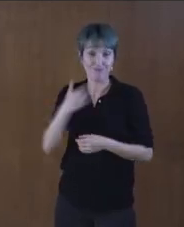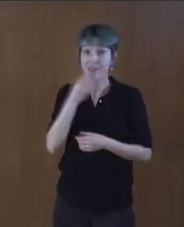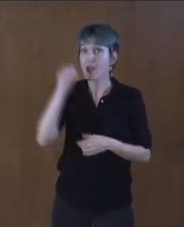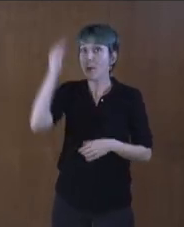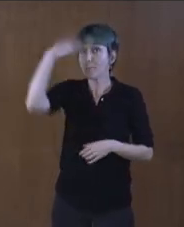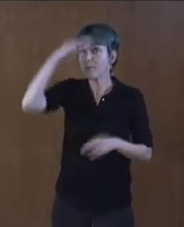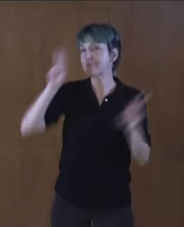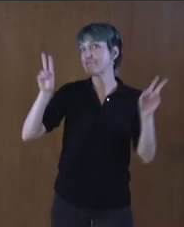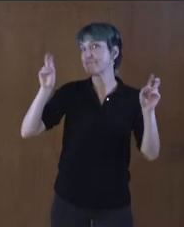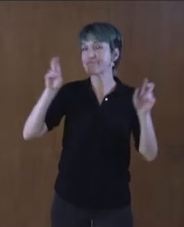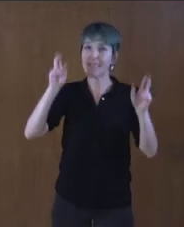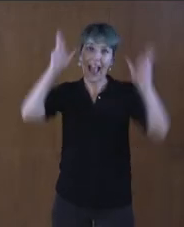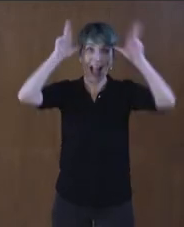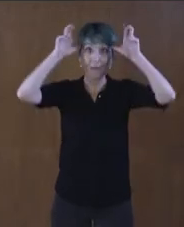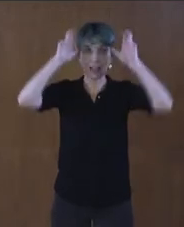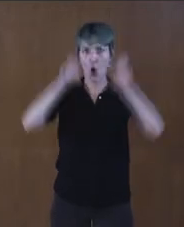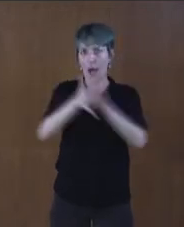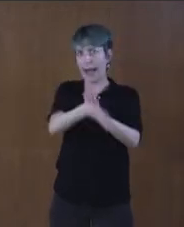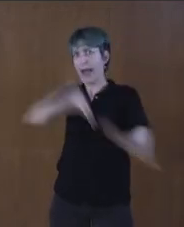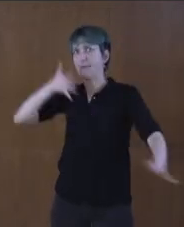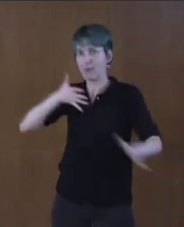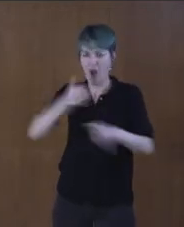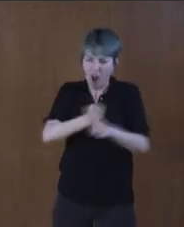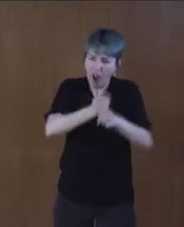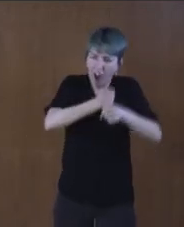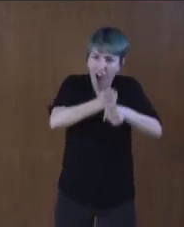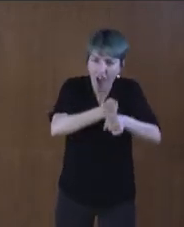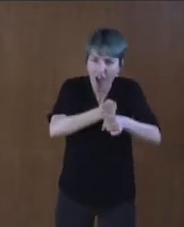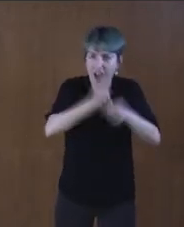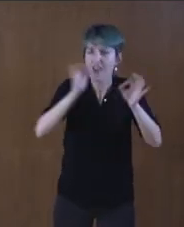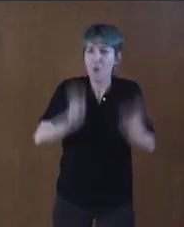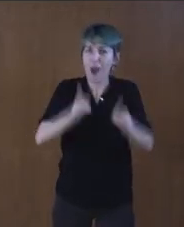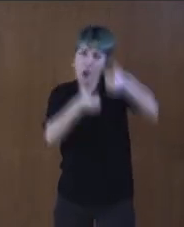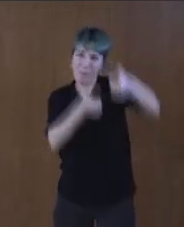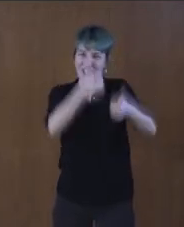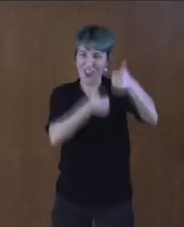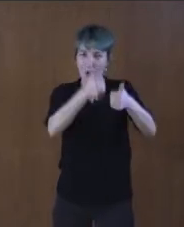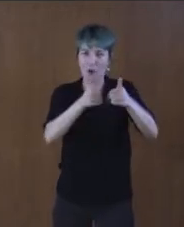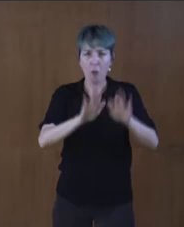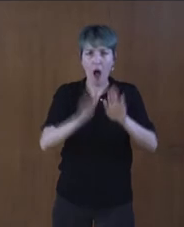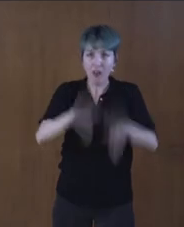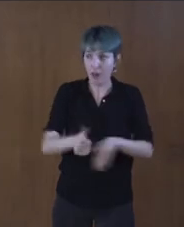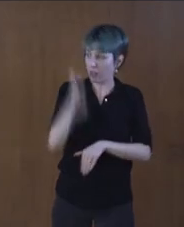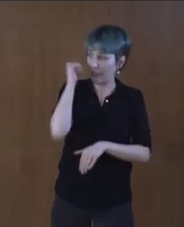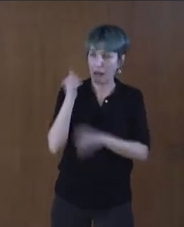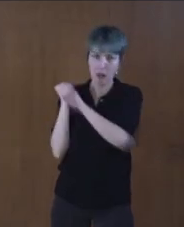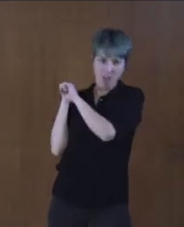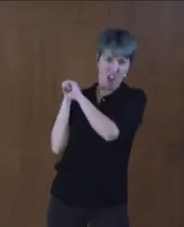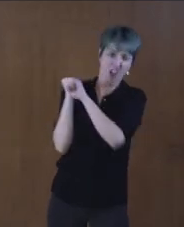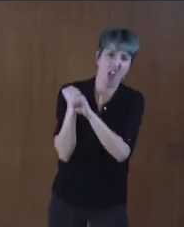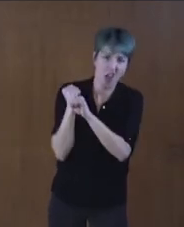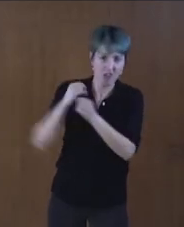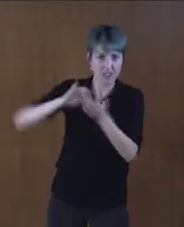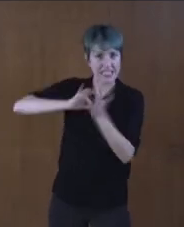és un cavall ràpid que arrossega absurdament el carro d'un sistema nacional